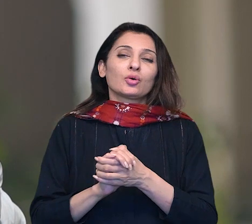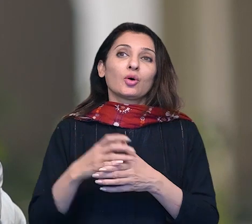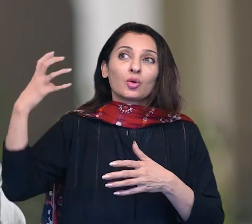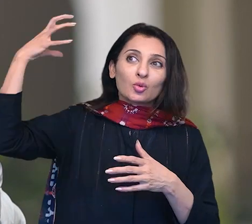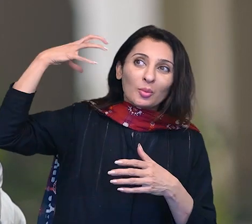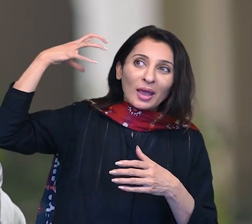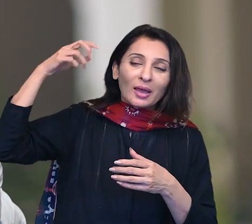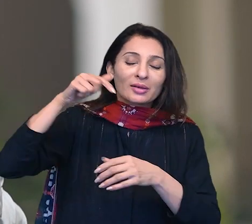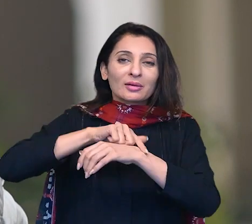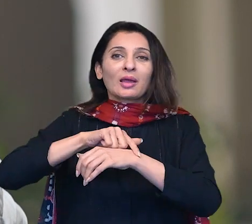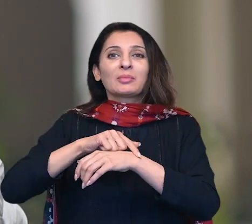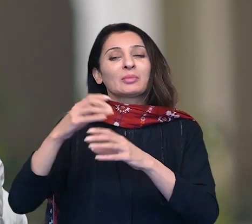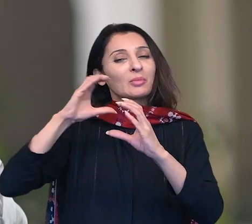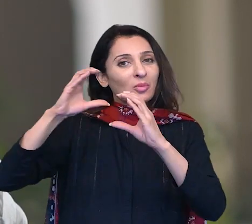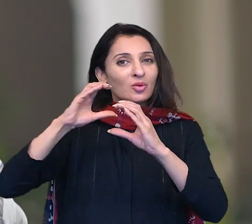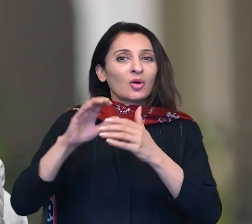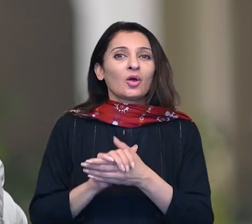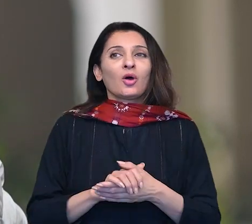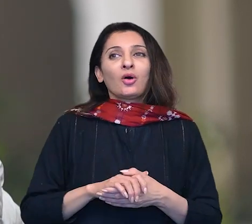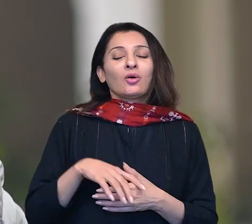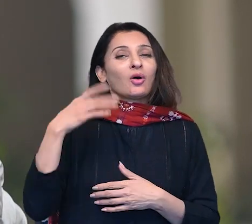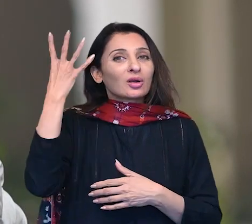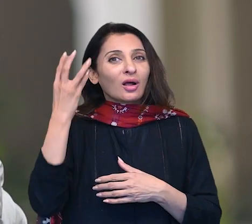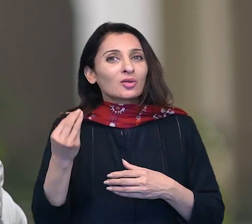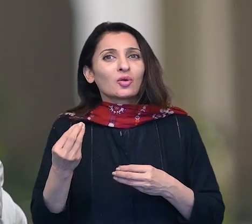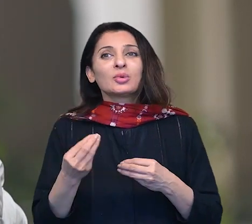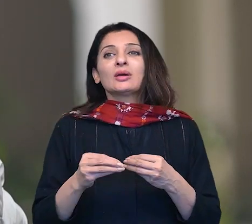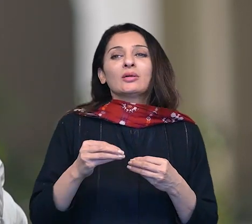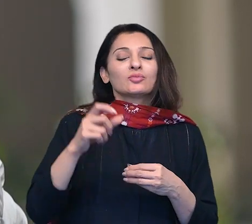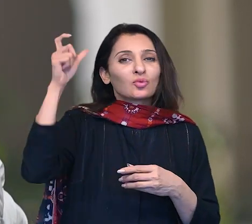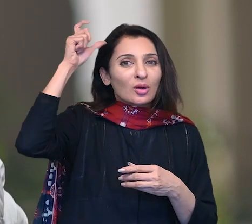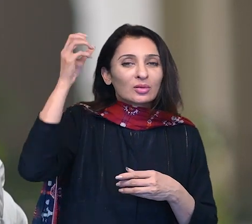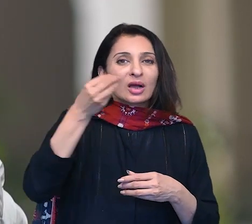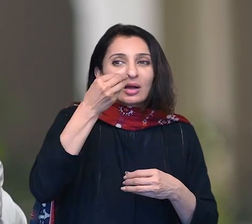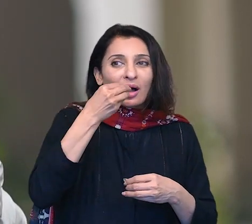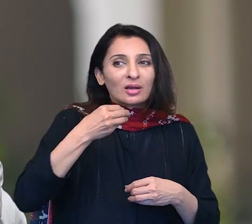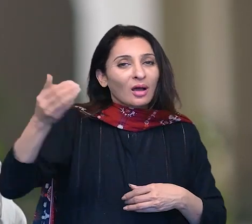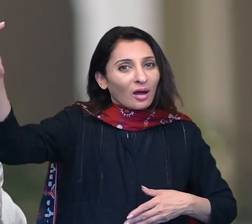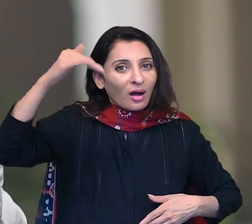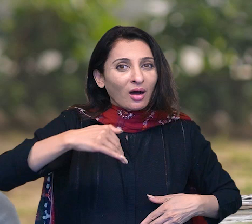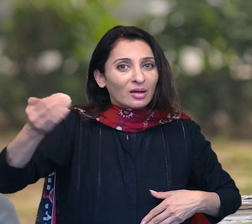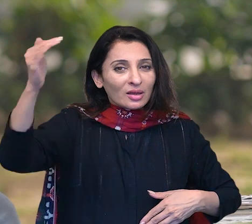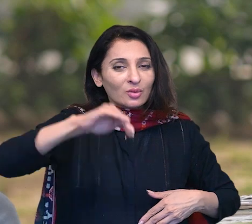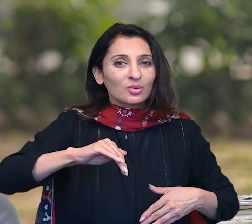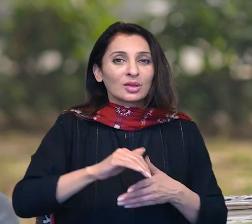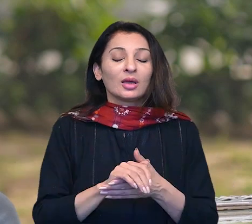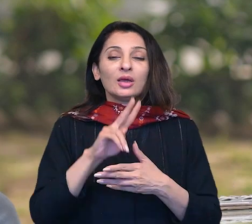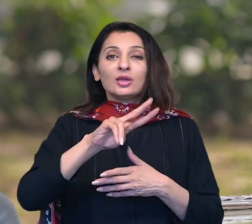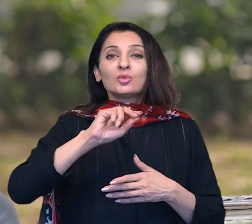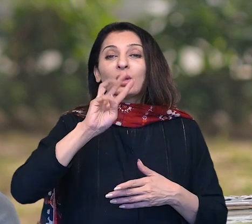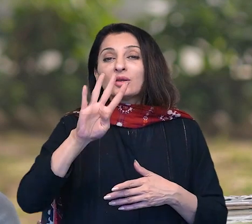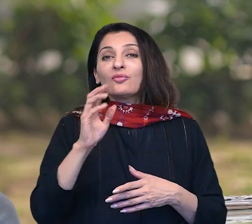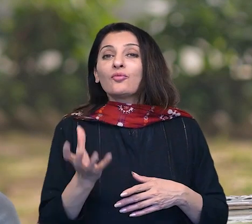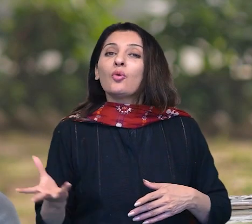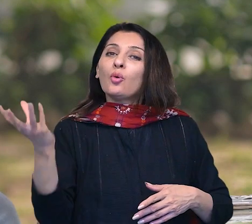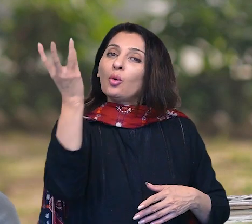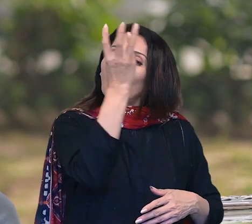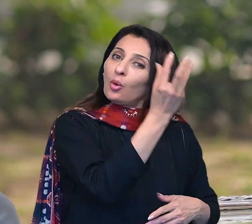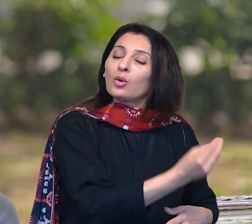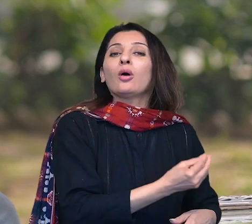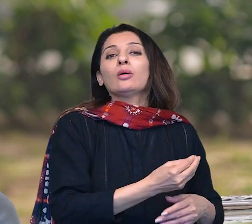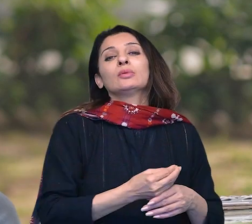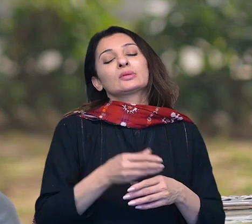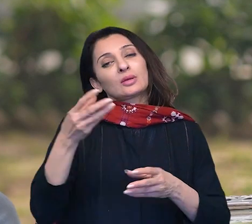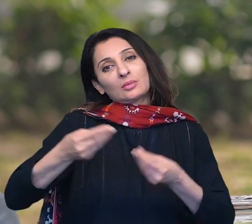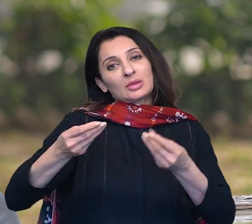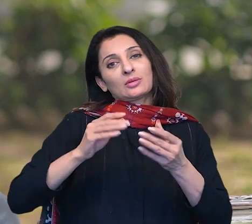شروع سے ہی جانور پسند ہے اور میں اس کی پین بھی لیتا ہوں. آئی ورک ڈے اینڈ نائٹ. ہماری رات کو بھی فیڈ آ رہی ہوتی ہے، دوپہر میں